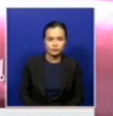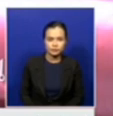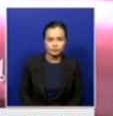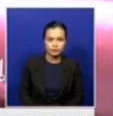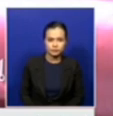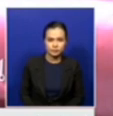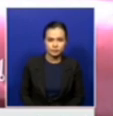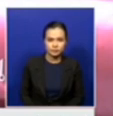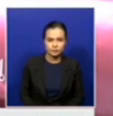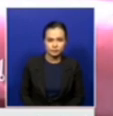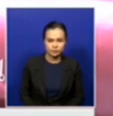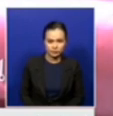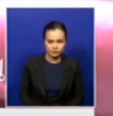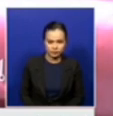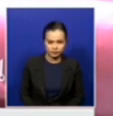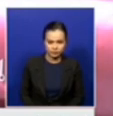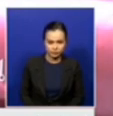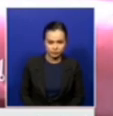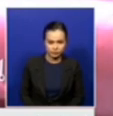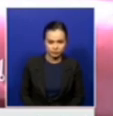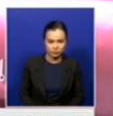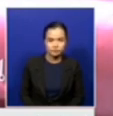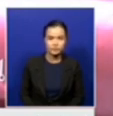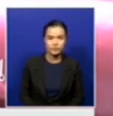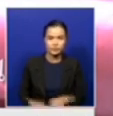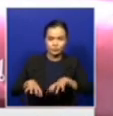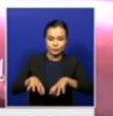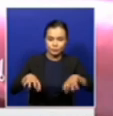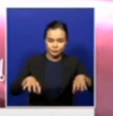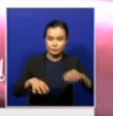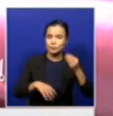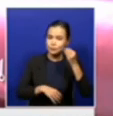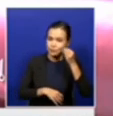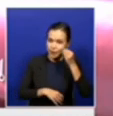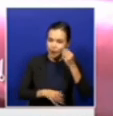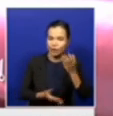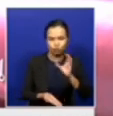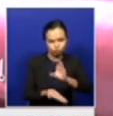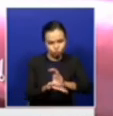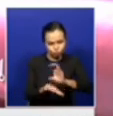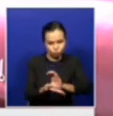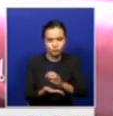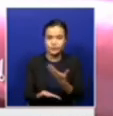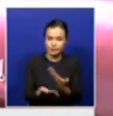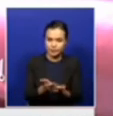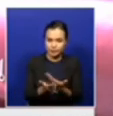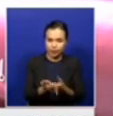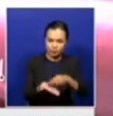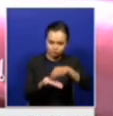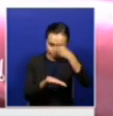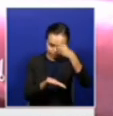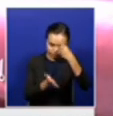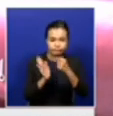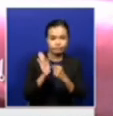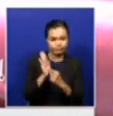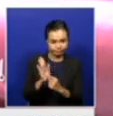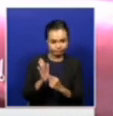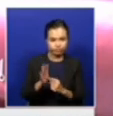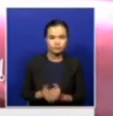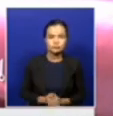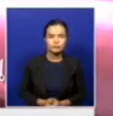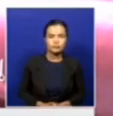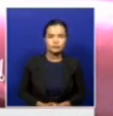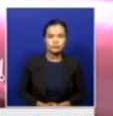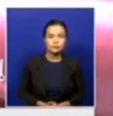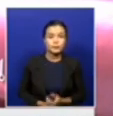ขอไปครับเรื่องของอสังหาริมทรัพย์นะครับเรื่องของการลงทุนแล้วก็เรื่องของการศึกษาเป็นต้นสำหรับเรื่องของอ